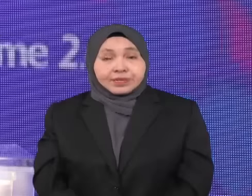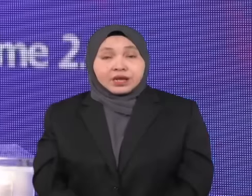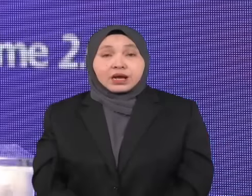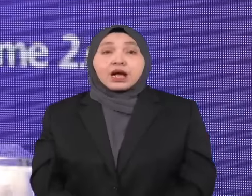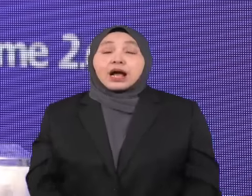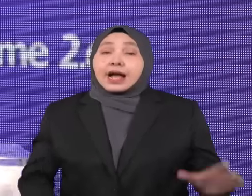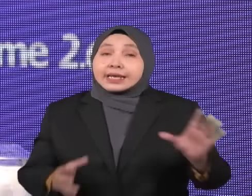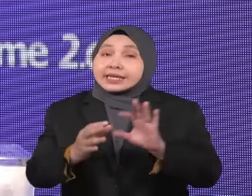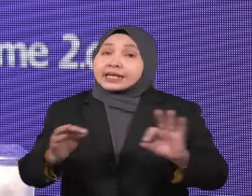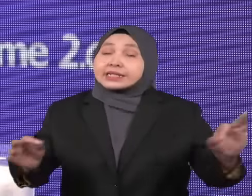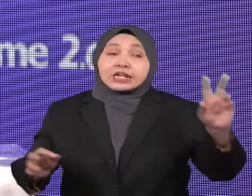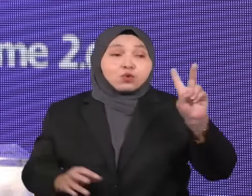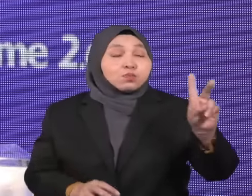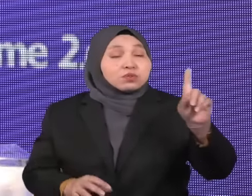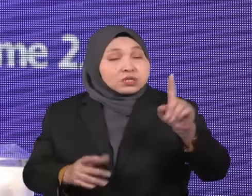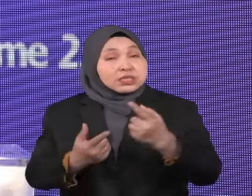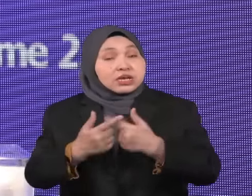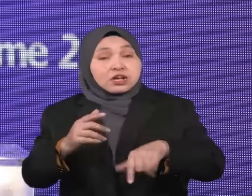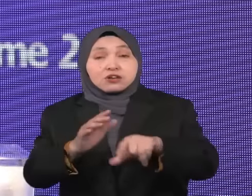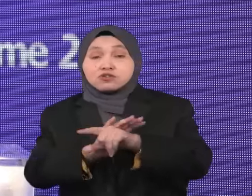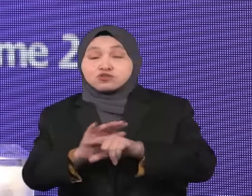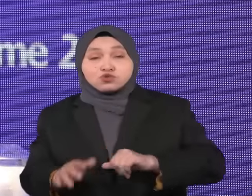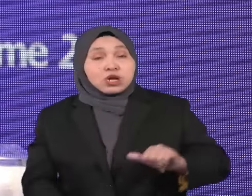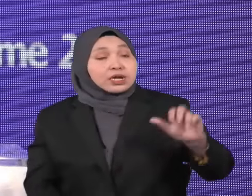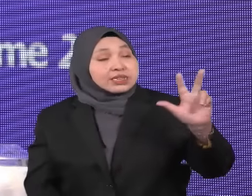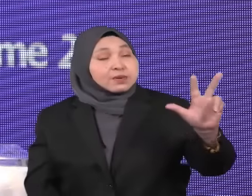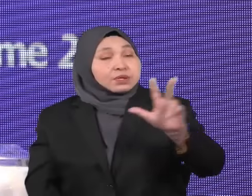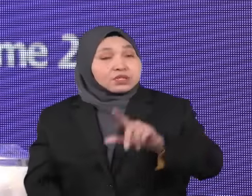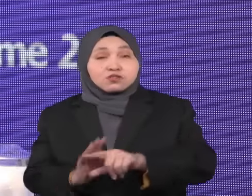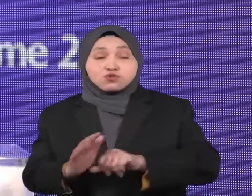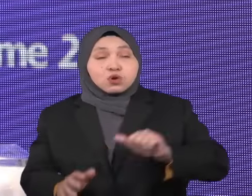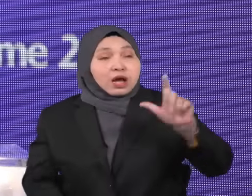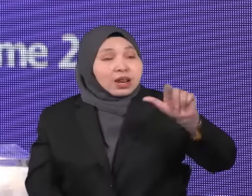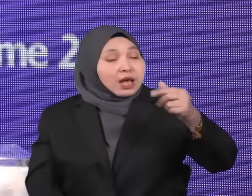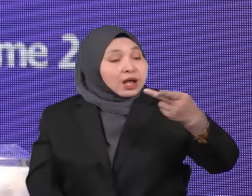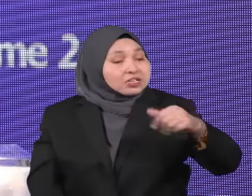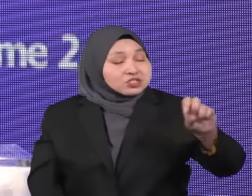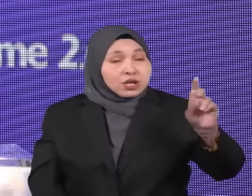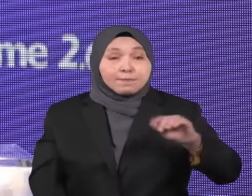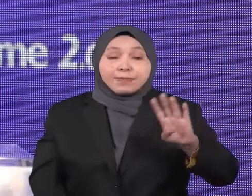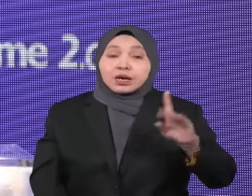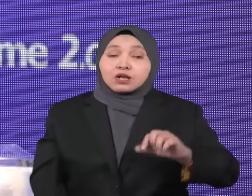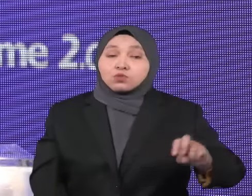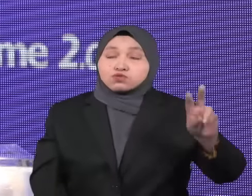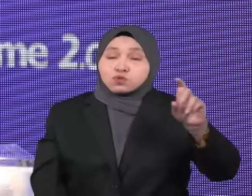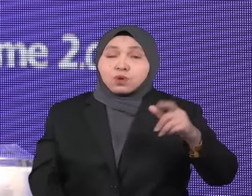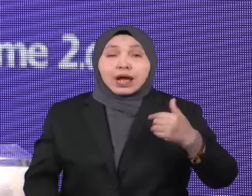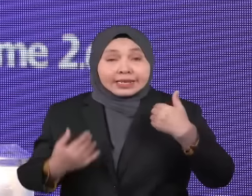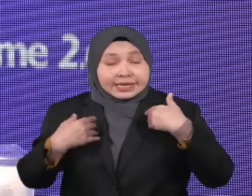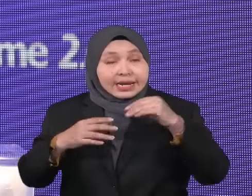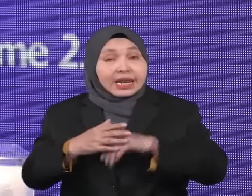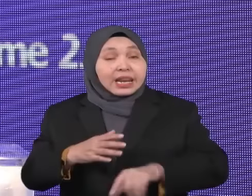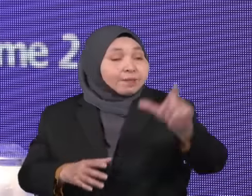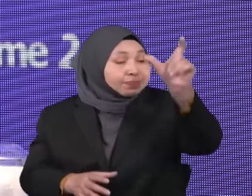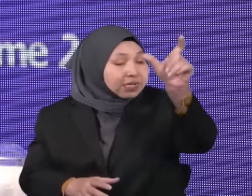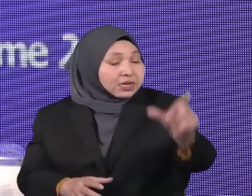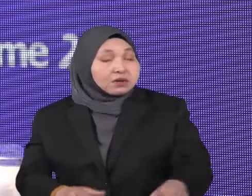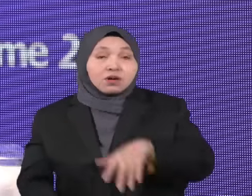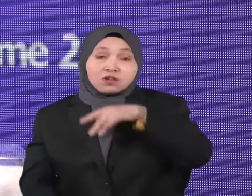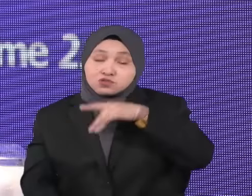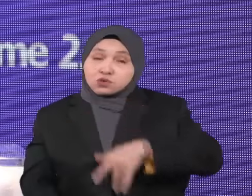Surah Al-Nazim ayat yang ke-21 daripada surah yang ke-33 surah Al-Ahzab pada halaman 420. Sesungguhnya telah ada pada diri Rasulullah itu teladan yang